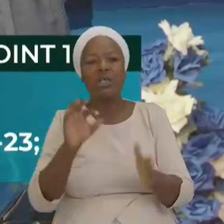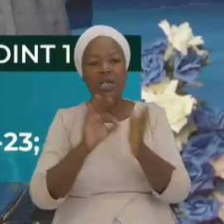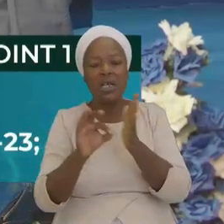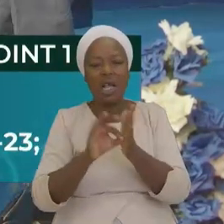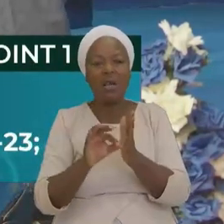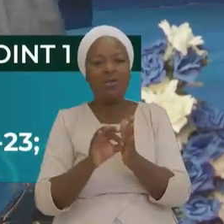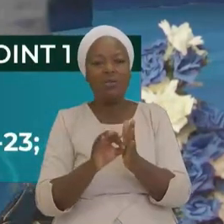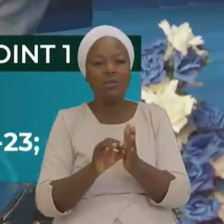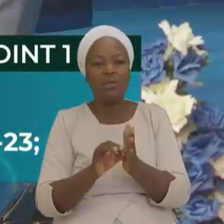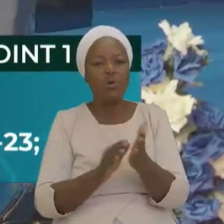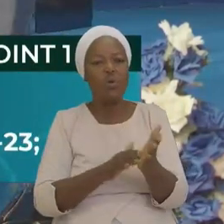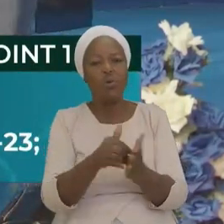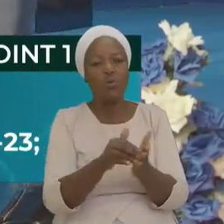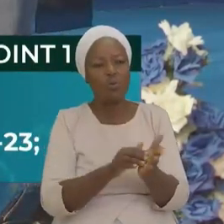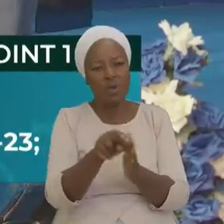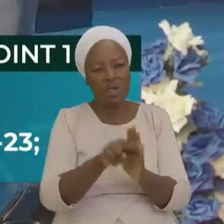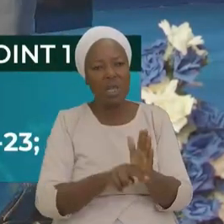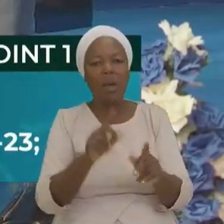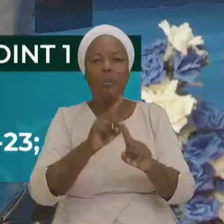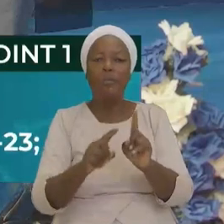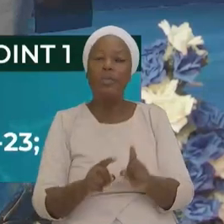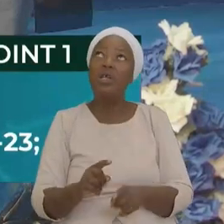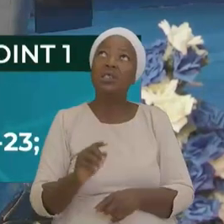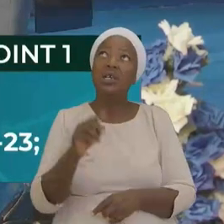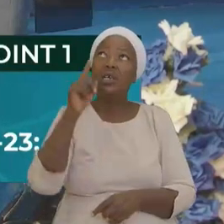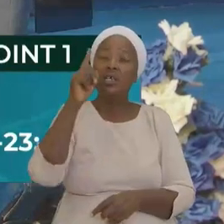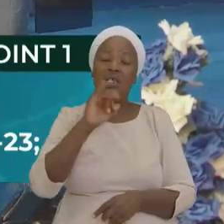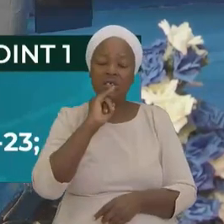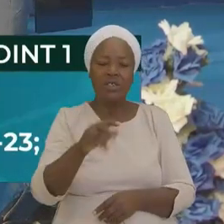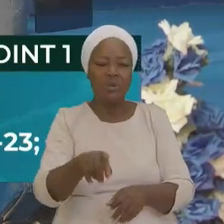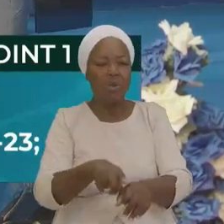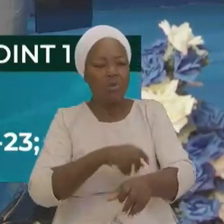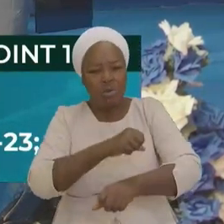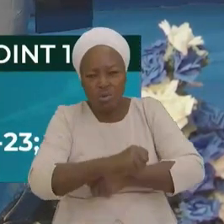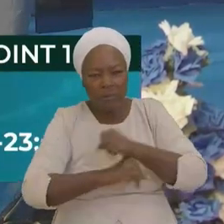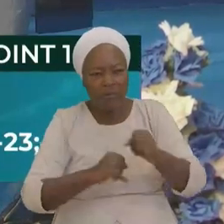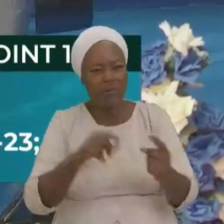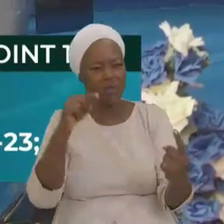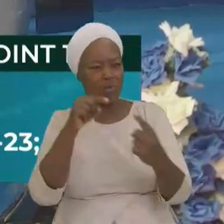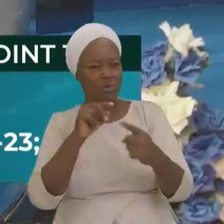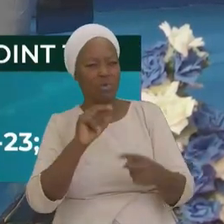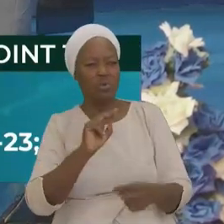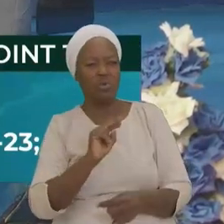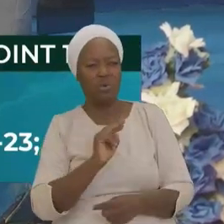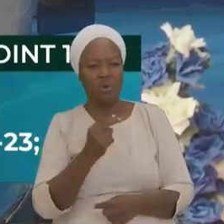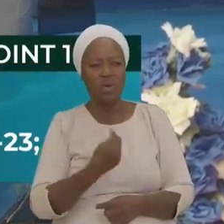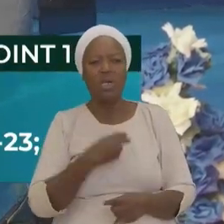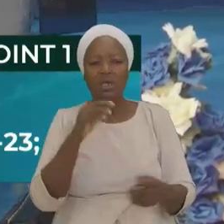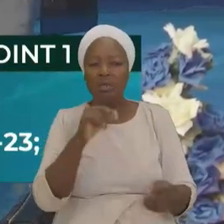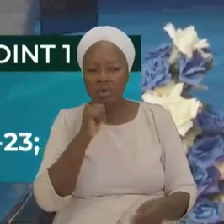comme quelques-uns le croient, mais il use de patience envers vous,